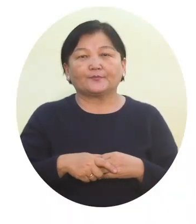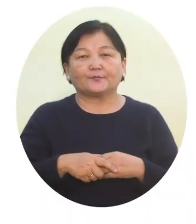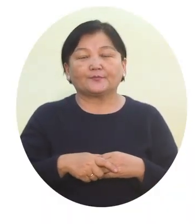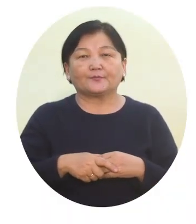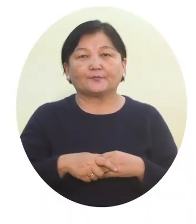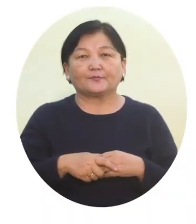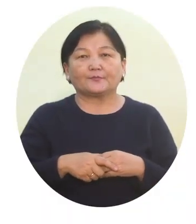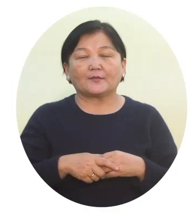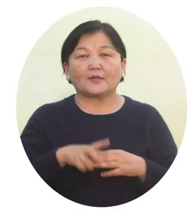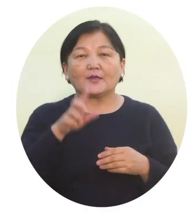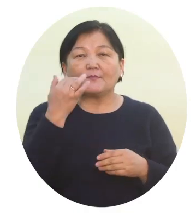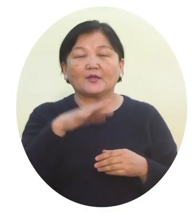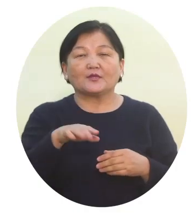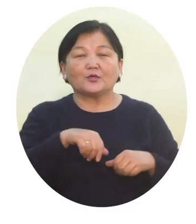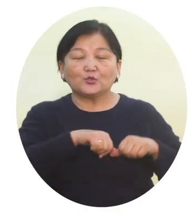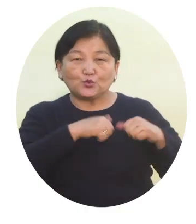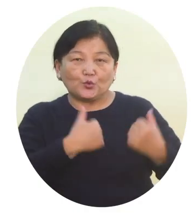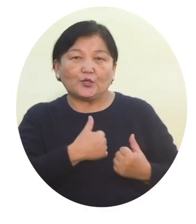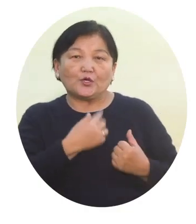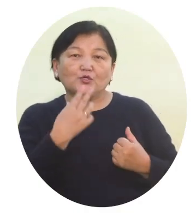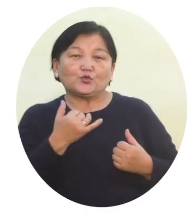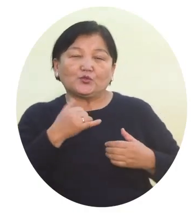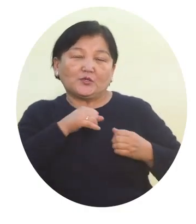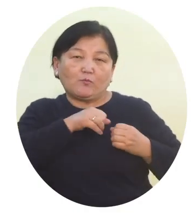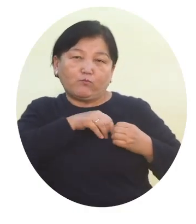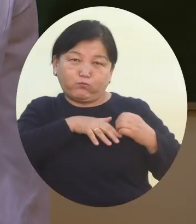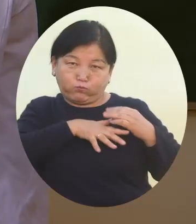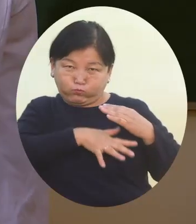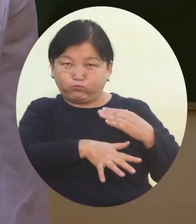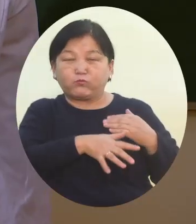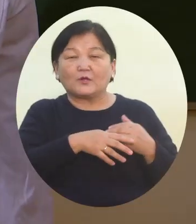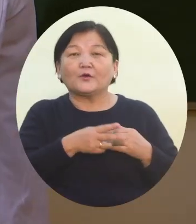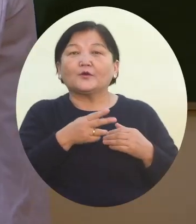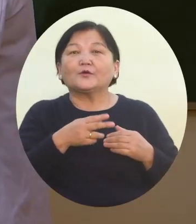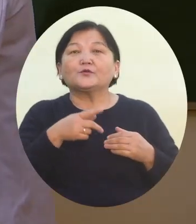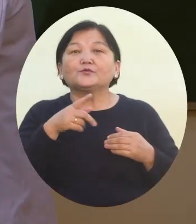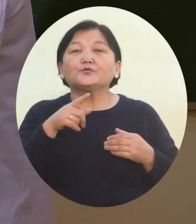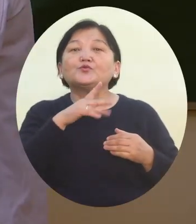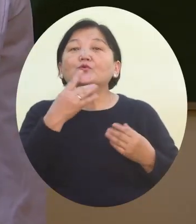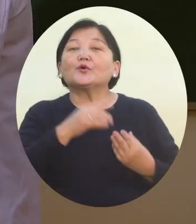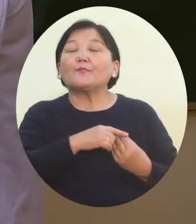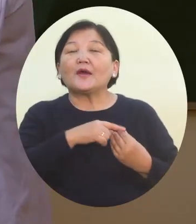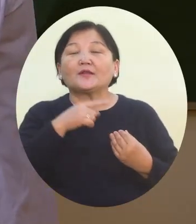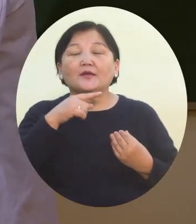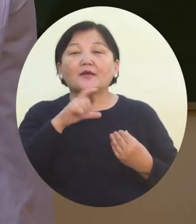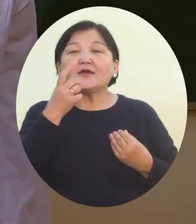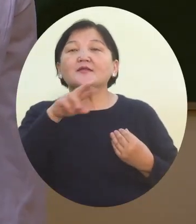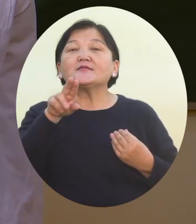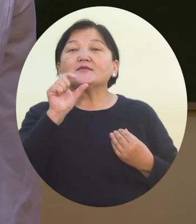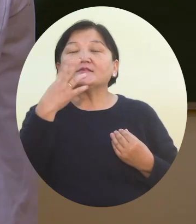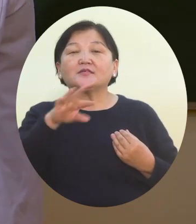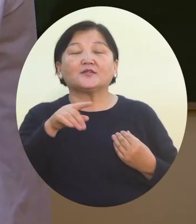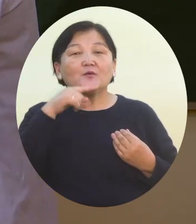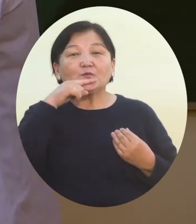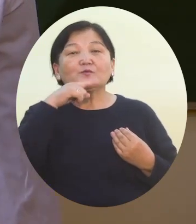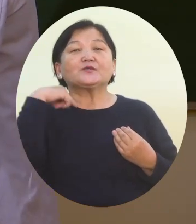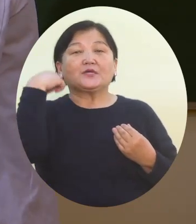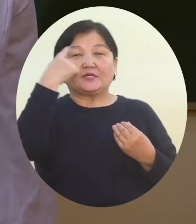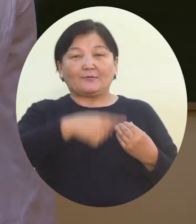За бид зүрх цусыг шахдаг судас нь цусыг эд эсэд дамжуулдаг болохыг